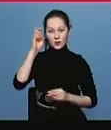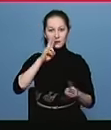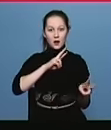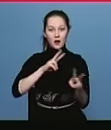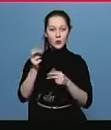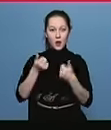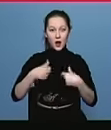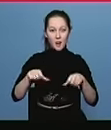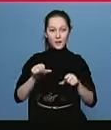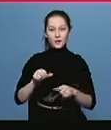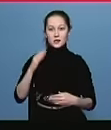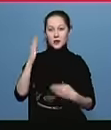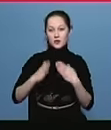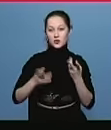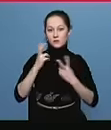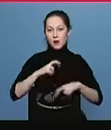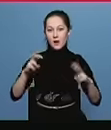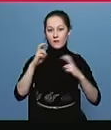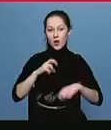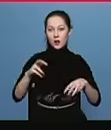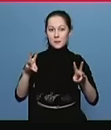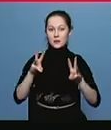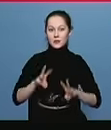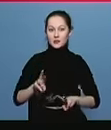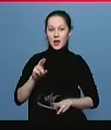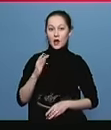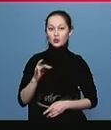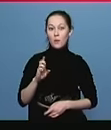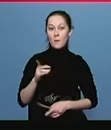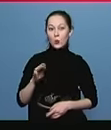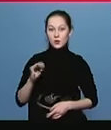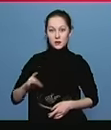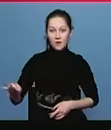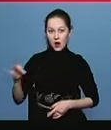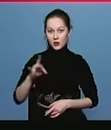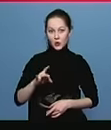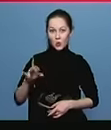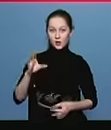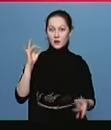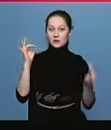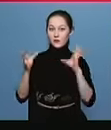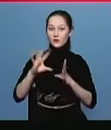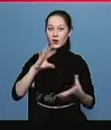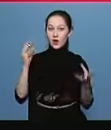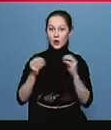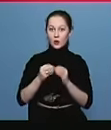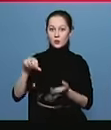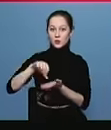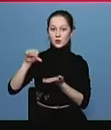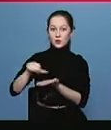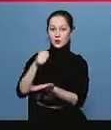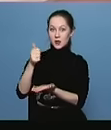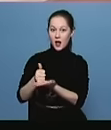комитет республики завершил проверку администрации Кшурбодинского района. Ее итоги озвучивали в присутствии главы Удмуртии Александра